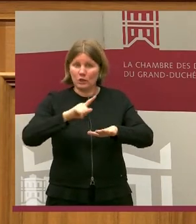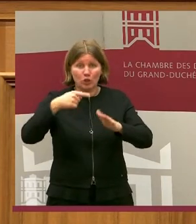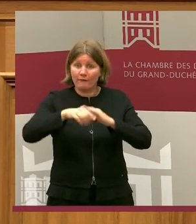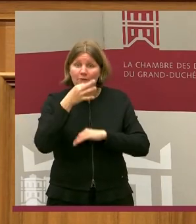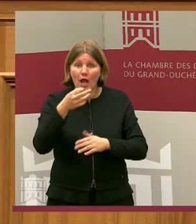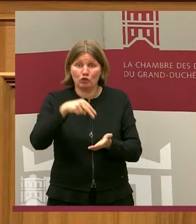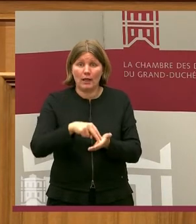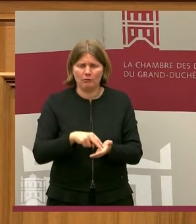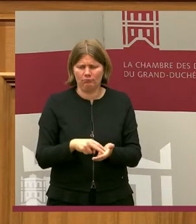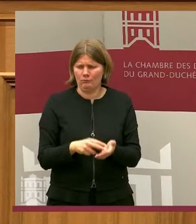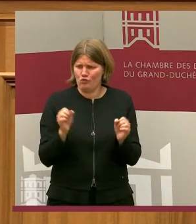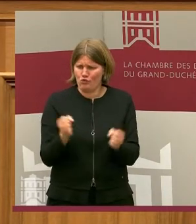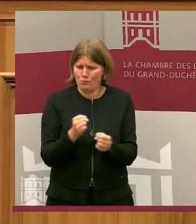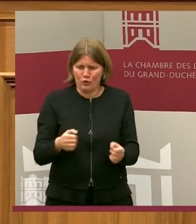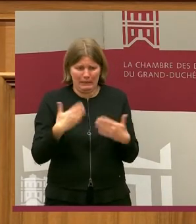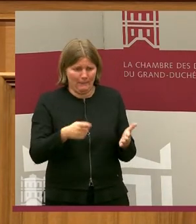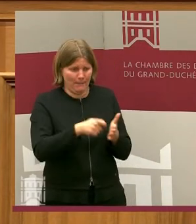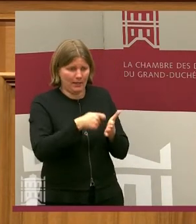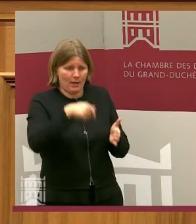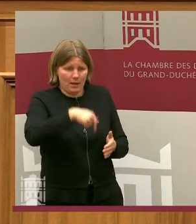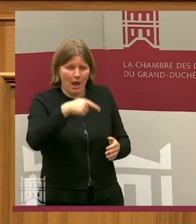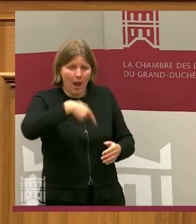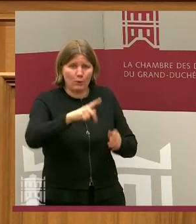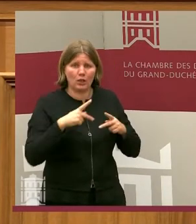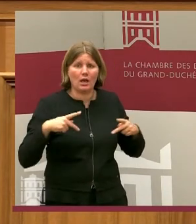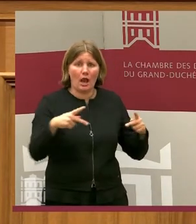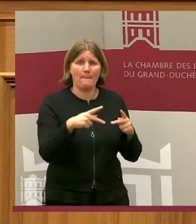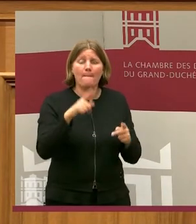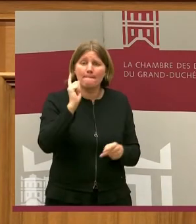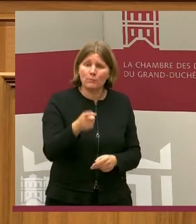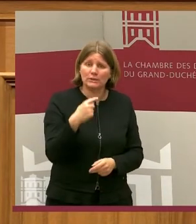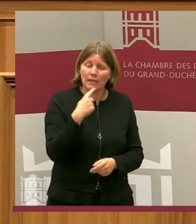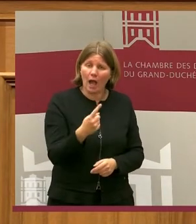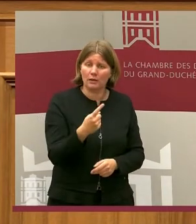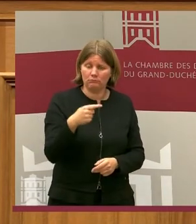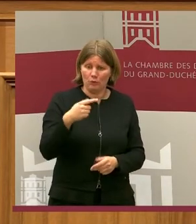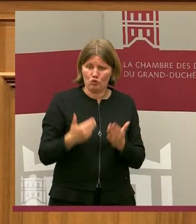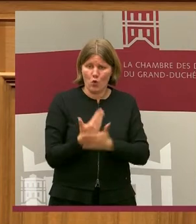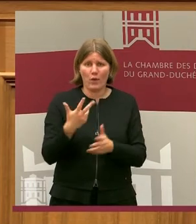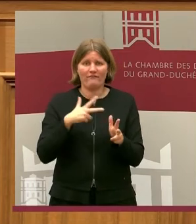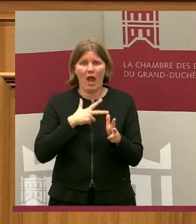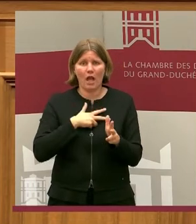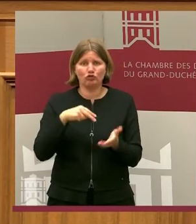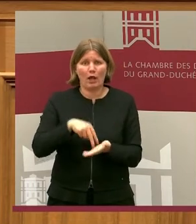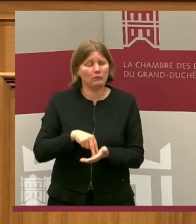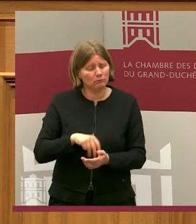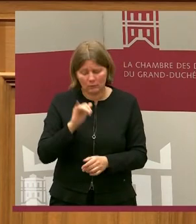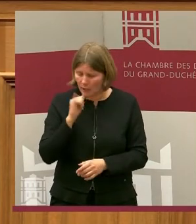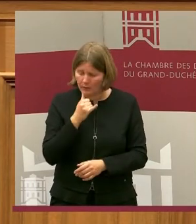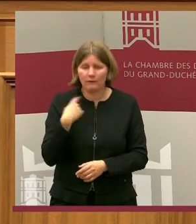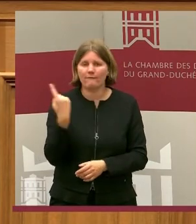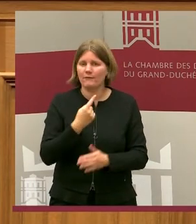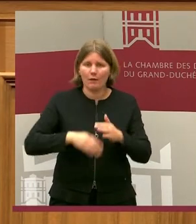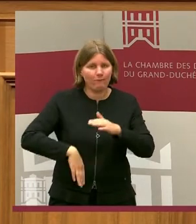hier an der Chambre hören, die sagen, dass wir sehen, sich die neue Realität stellen. Nein, wir unterstützen die Ukraine,